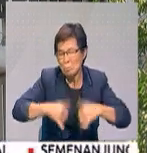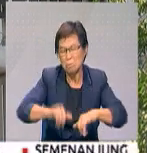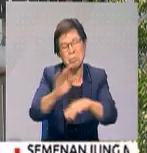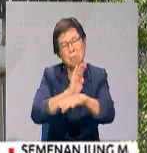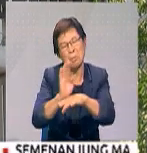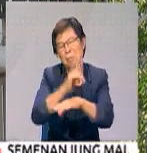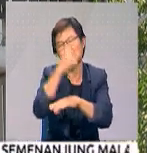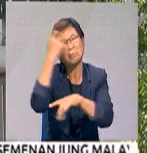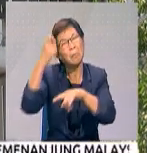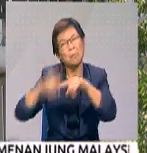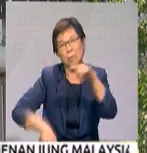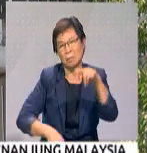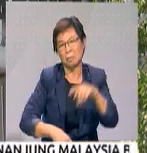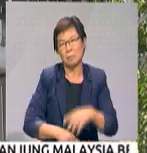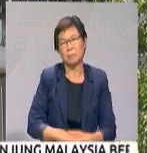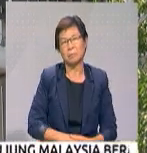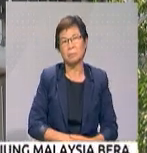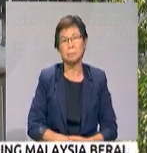perniagaannya.